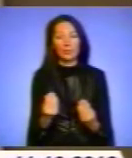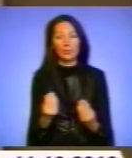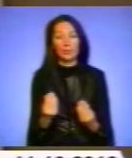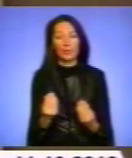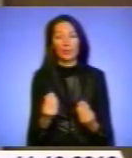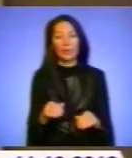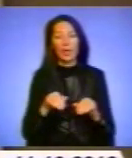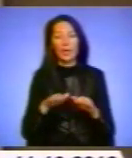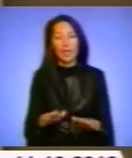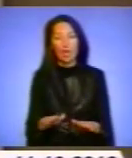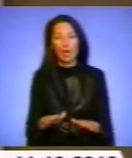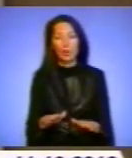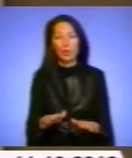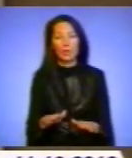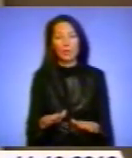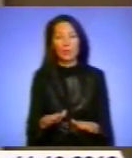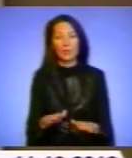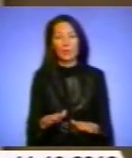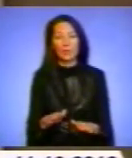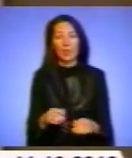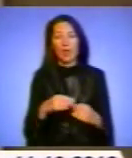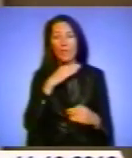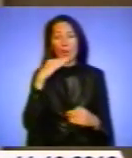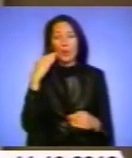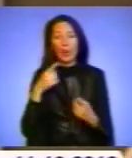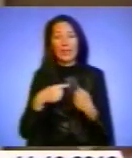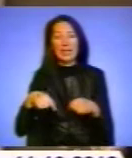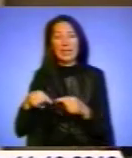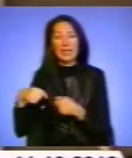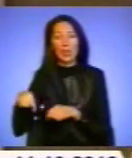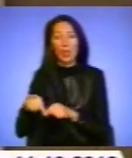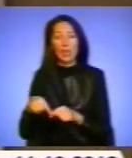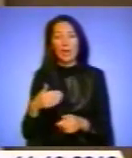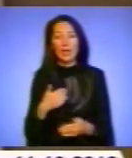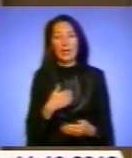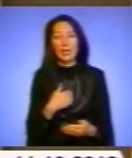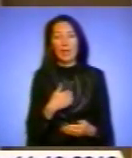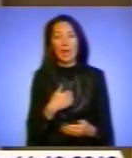день решаются во многих регионах. Я